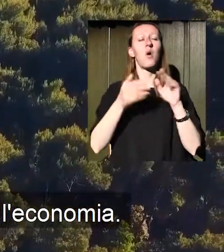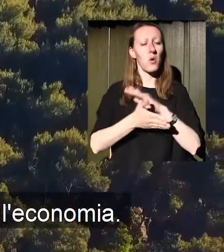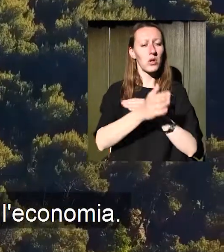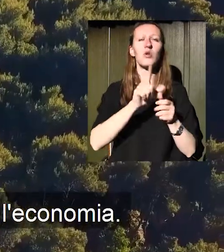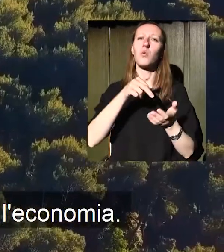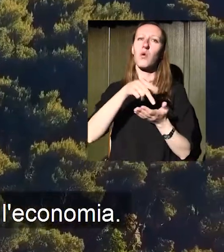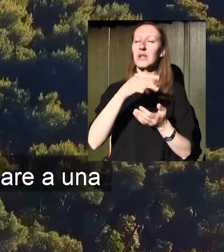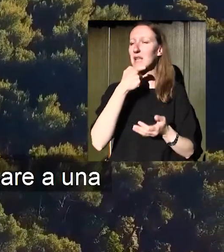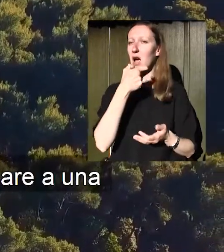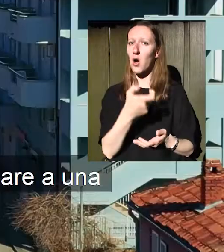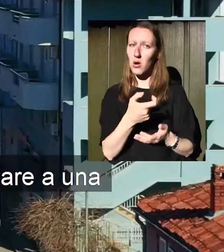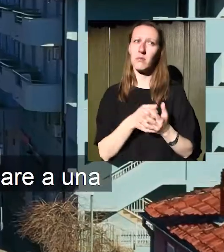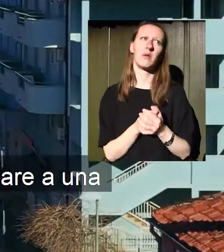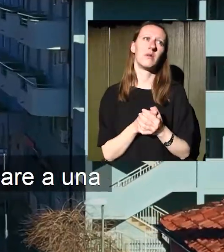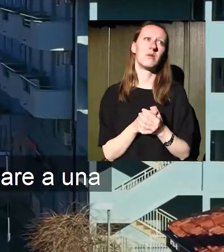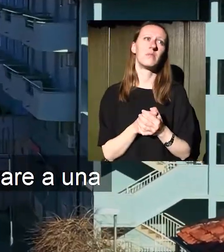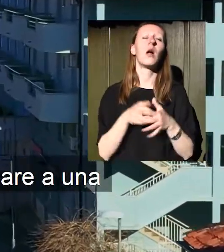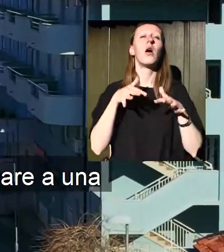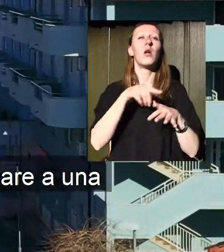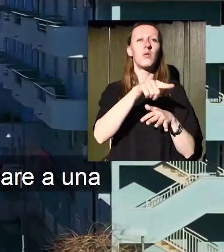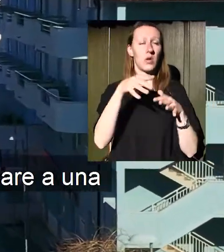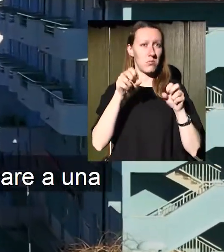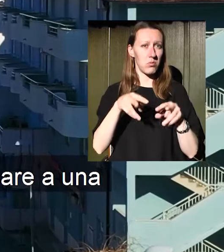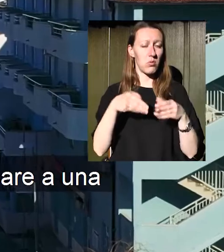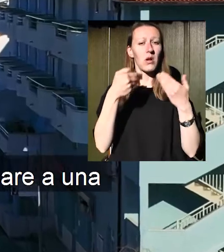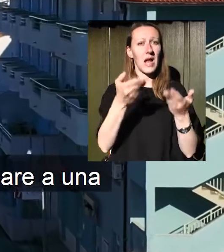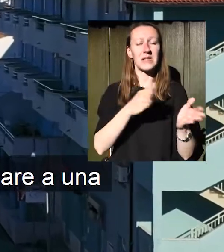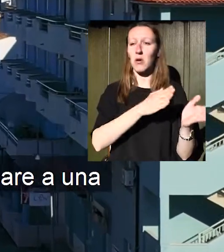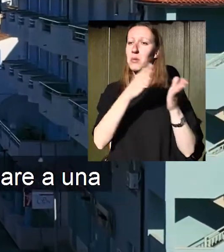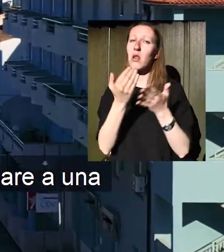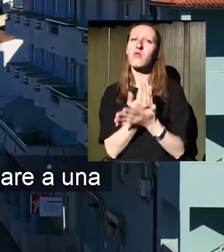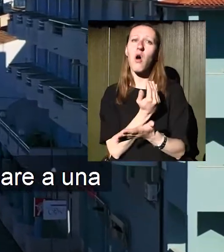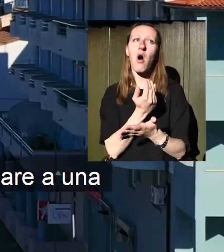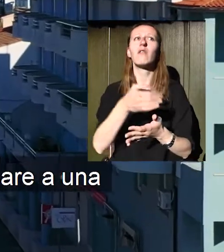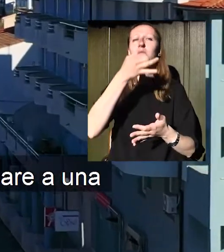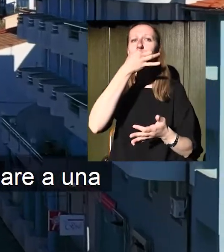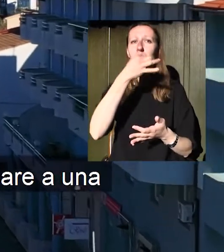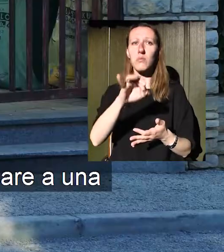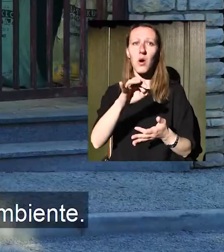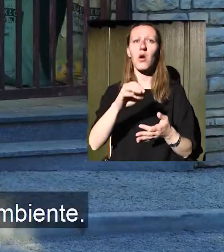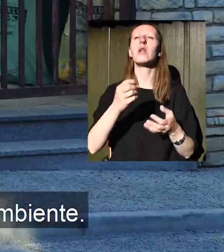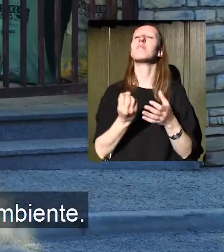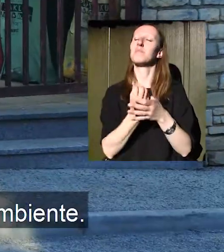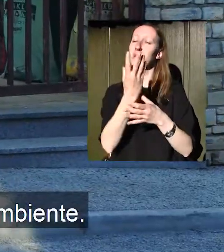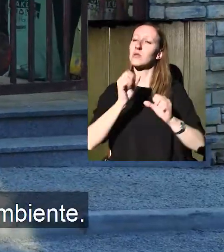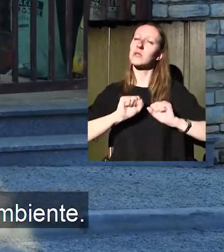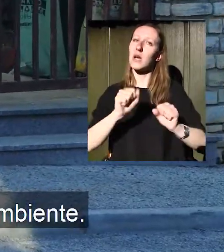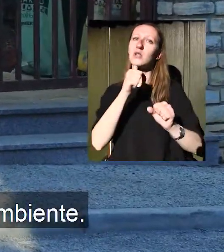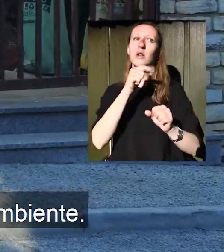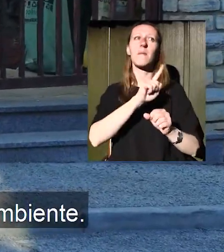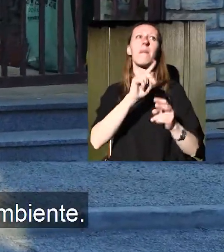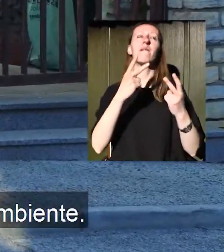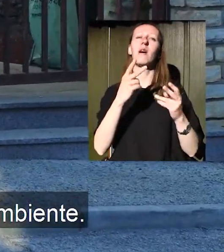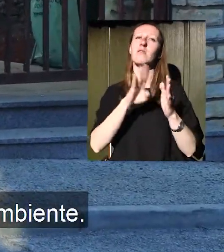s gospodarstvom. Građanima Pule omogućili smo prelazak na novi, efikasniji, ekološki prihvatljiviji i, ne manje